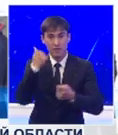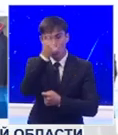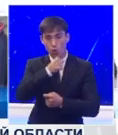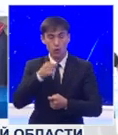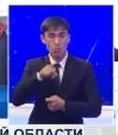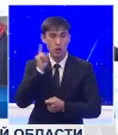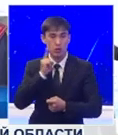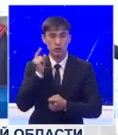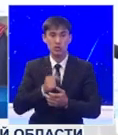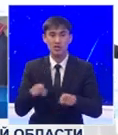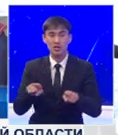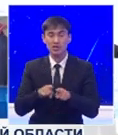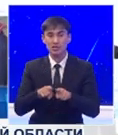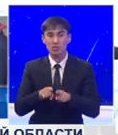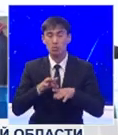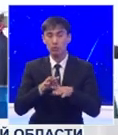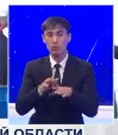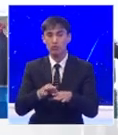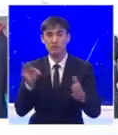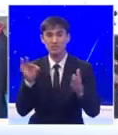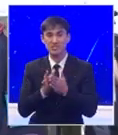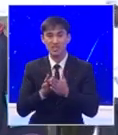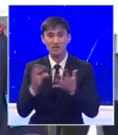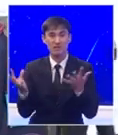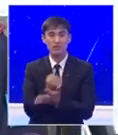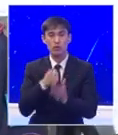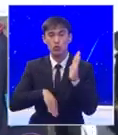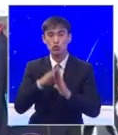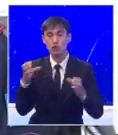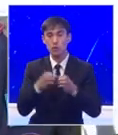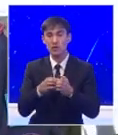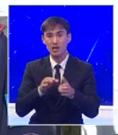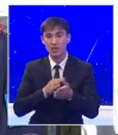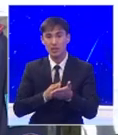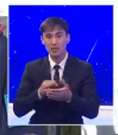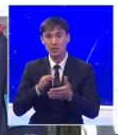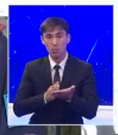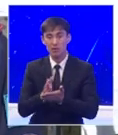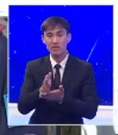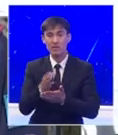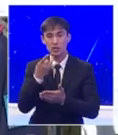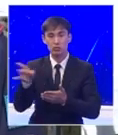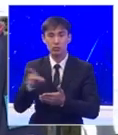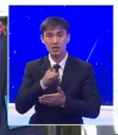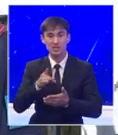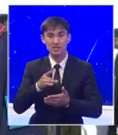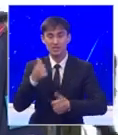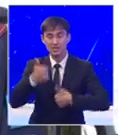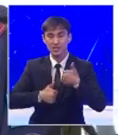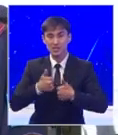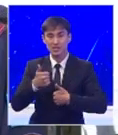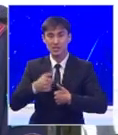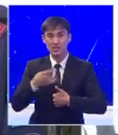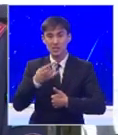молодежи. Также проводится с целью выявления лучшей команды для направления на республиканский след юных спасателей, который будет